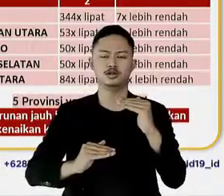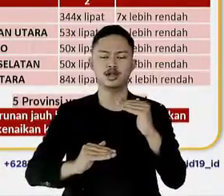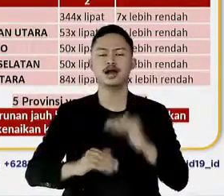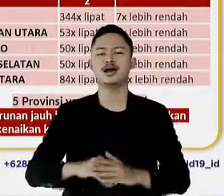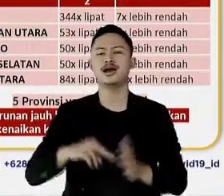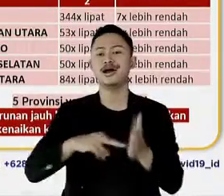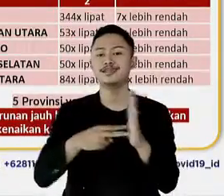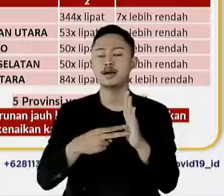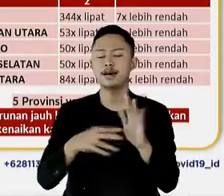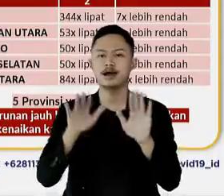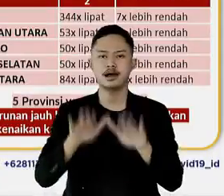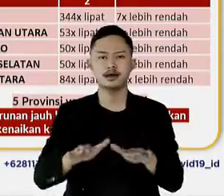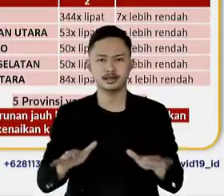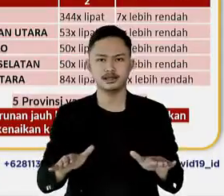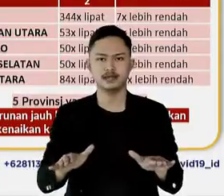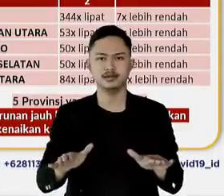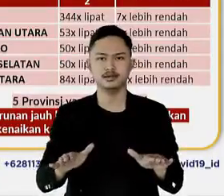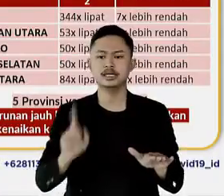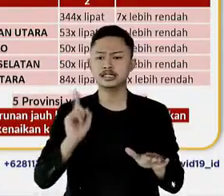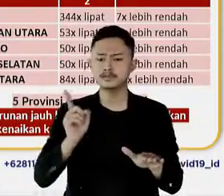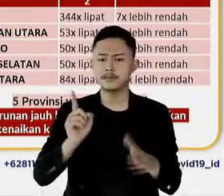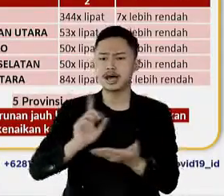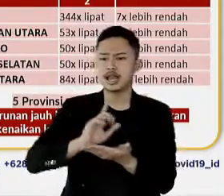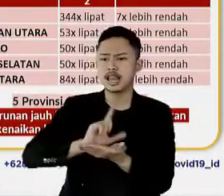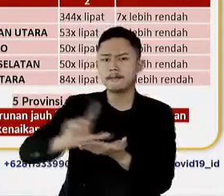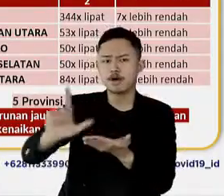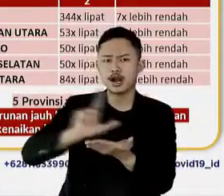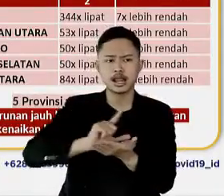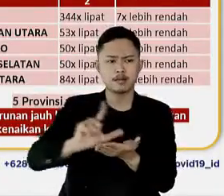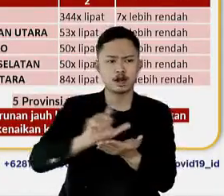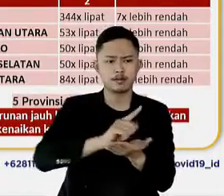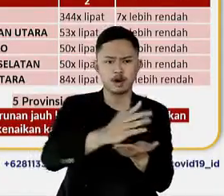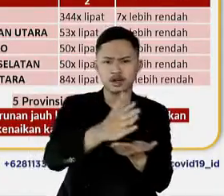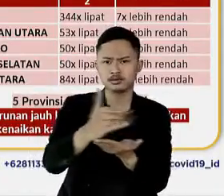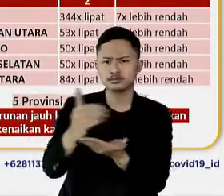kinerja posko Yang dilaporkan hanya sebesar 680